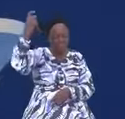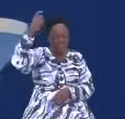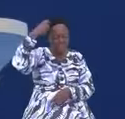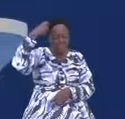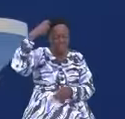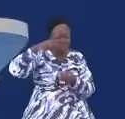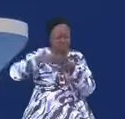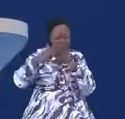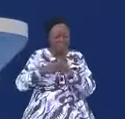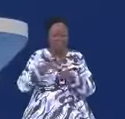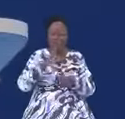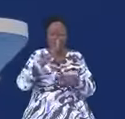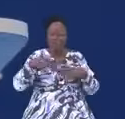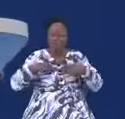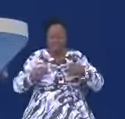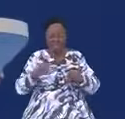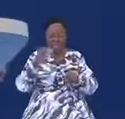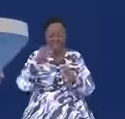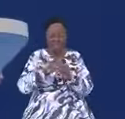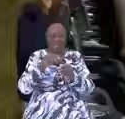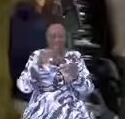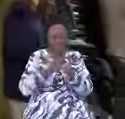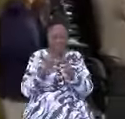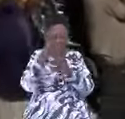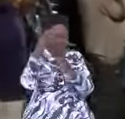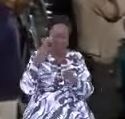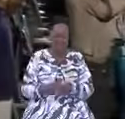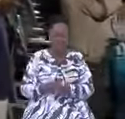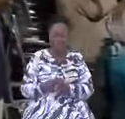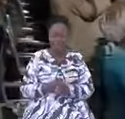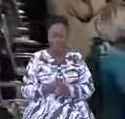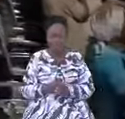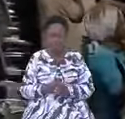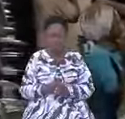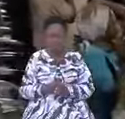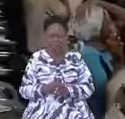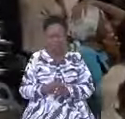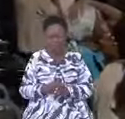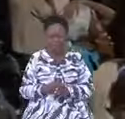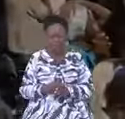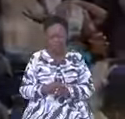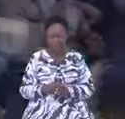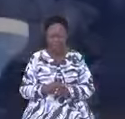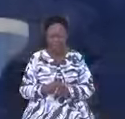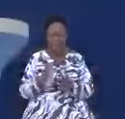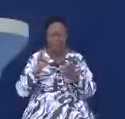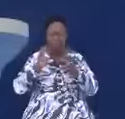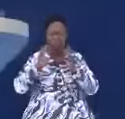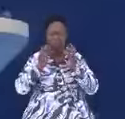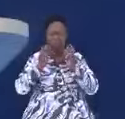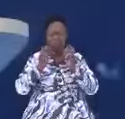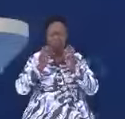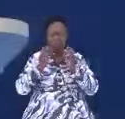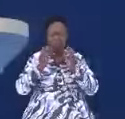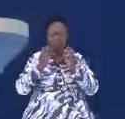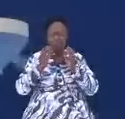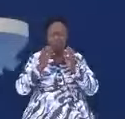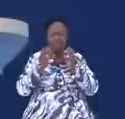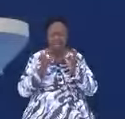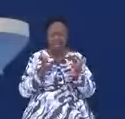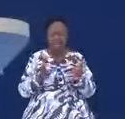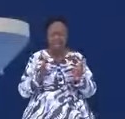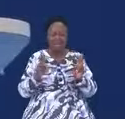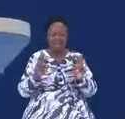de jésus goitre hernie fibromes